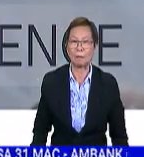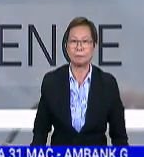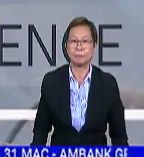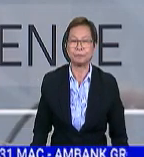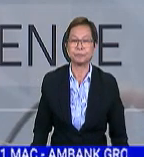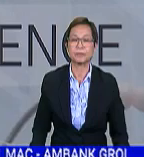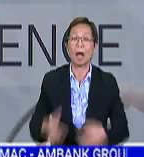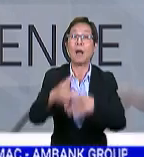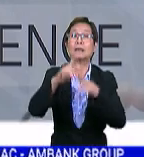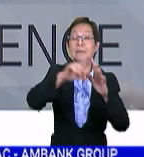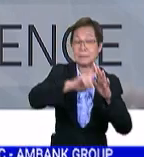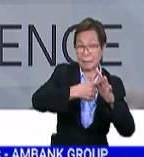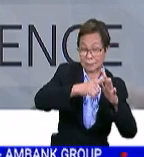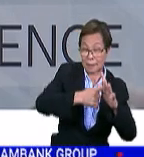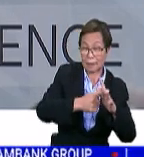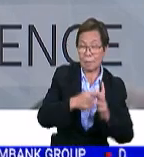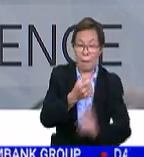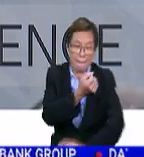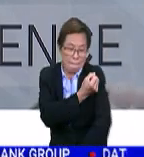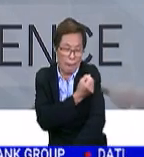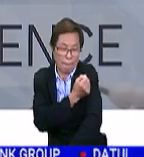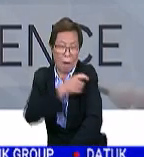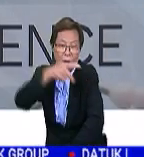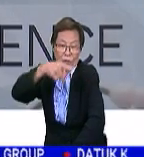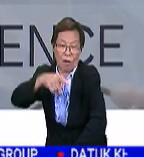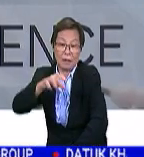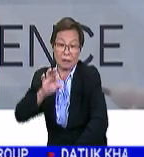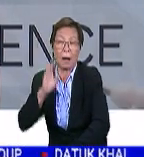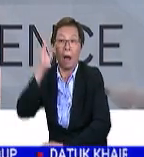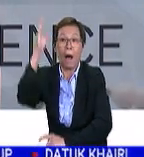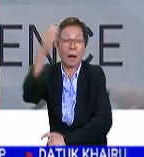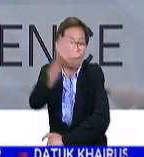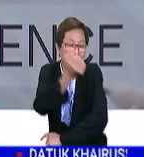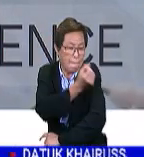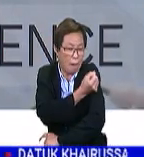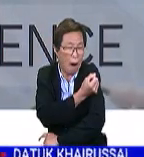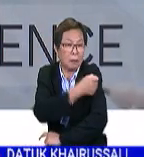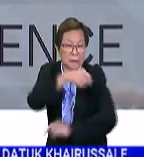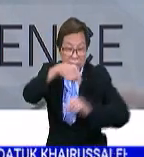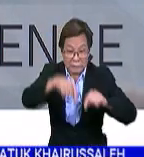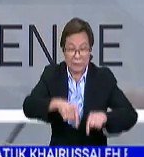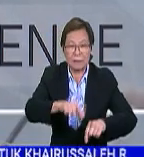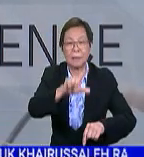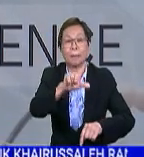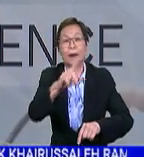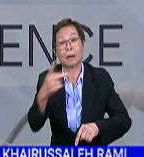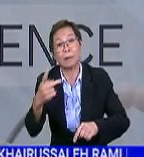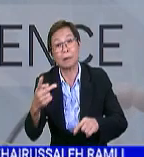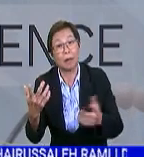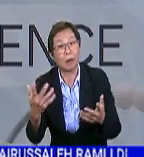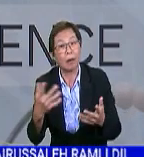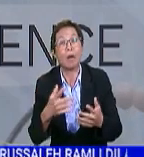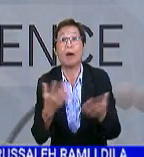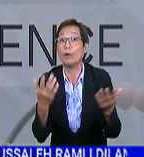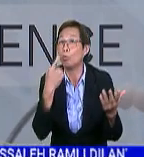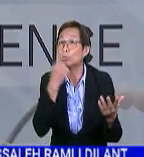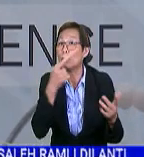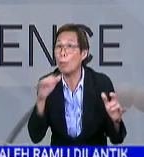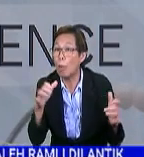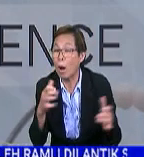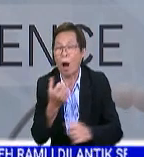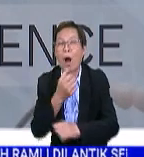Sebagai permulaan, pemberian vaksin Pfizer akan dilaksanakan di Lembah Klang melalui